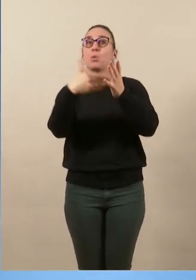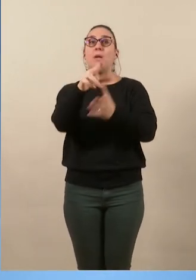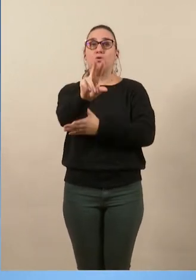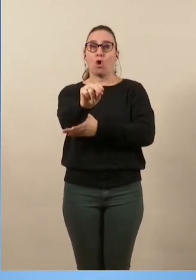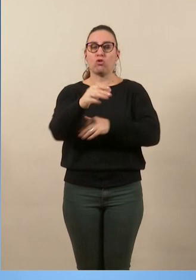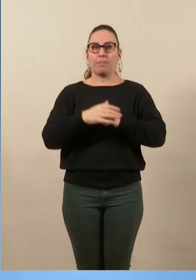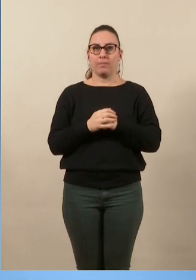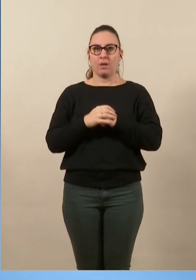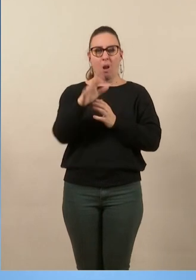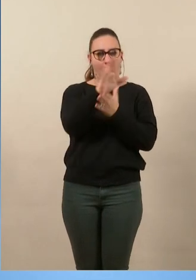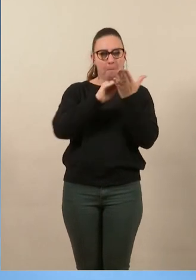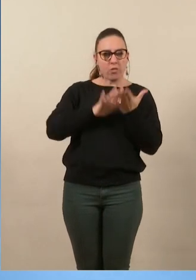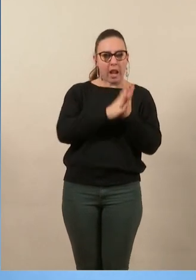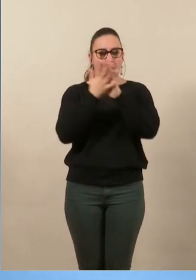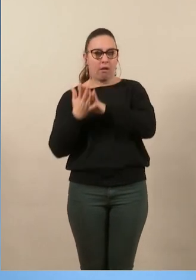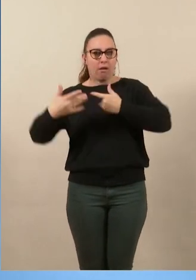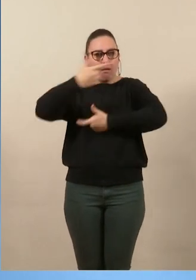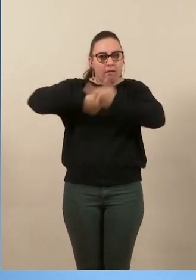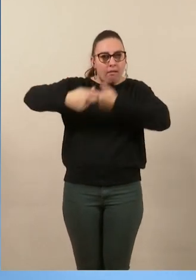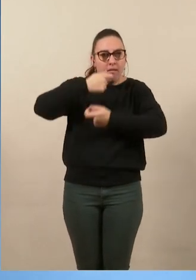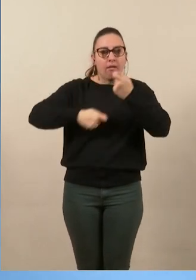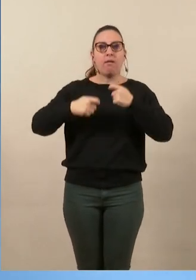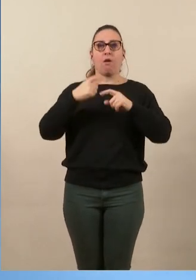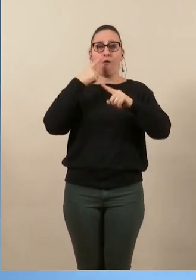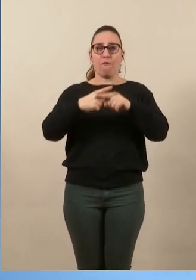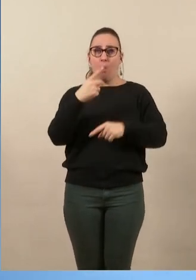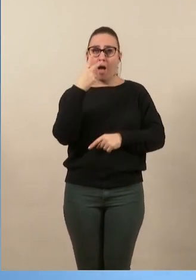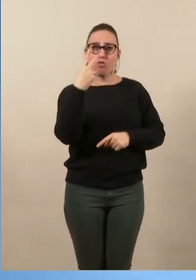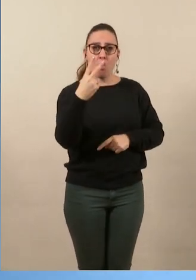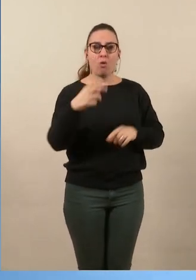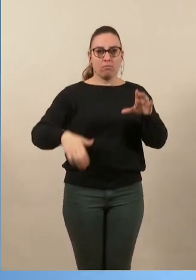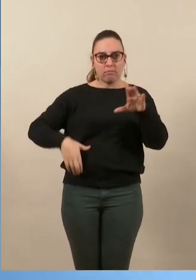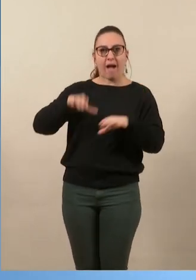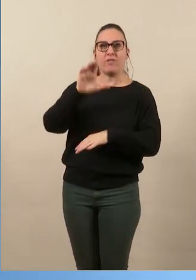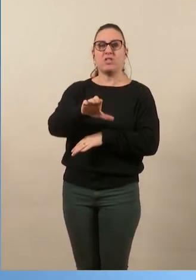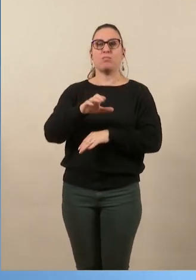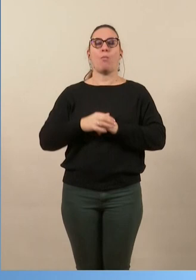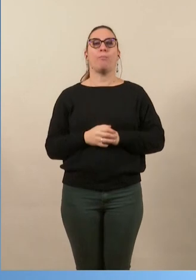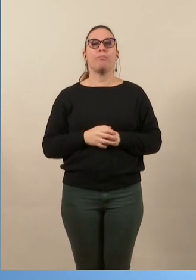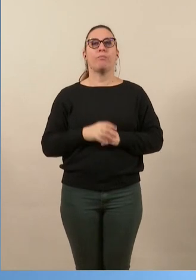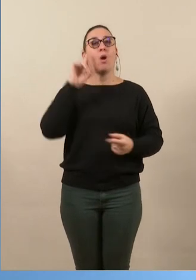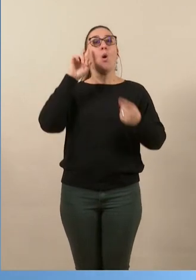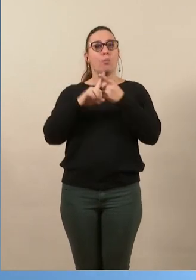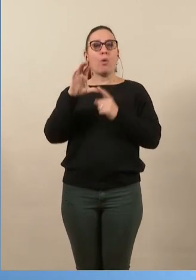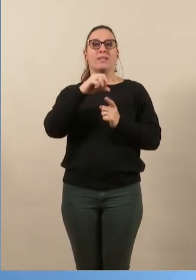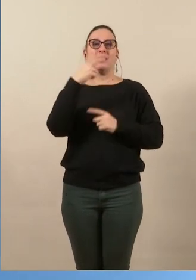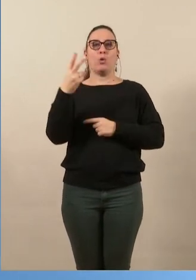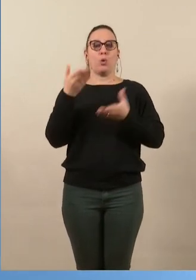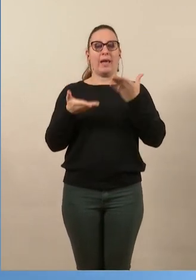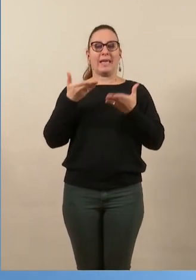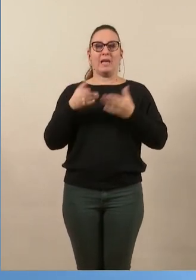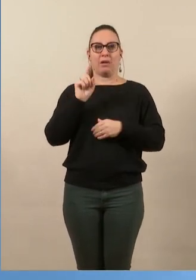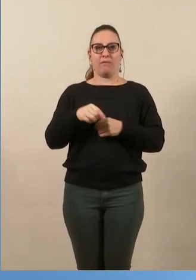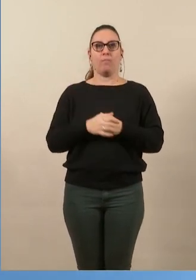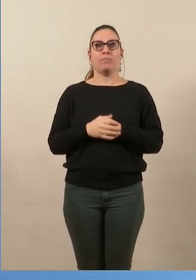par modélisation d'une prospective de financement du doublement de l'investissement des collectivités pour la neutralité carbone quatre